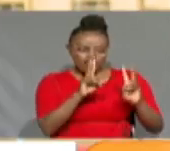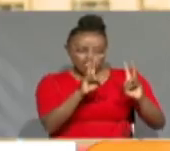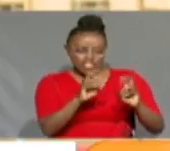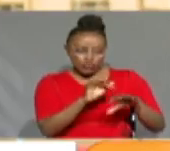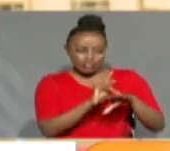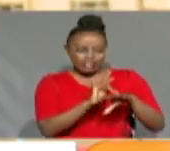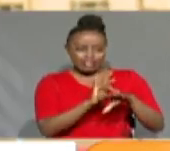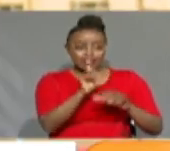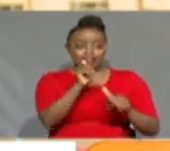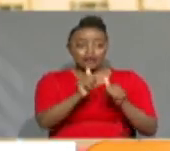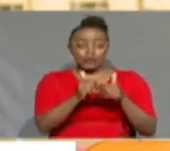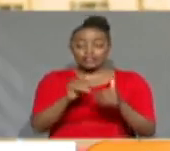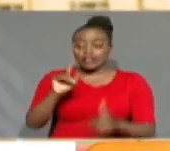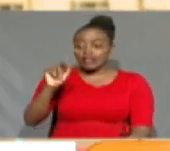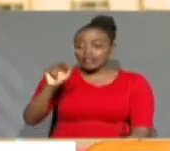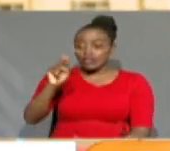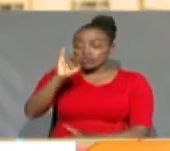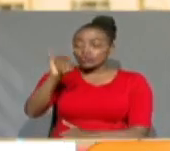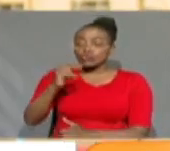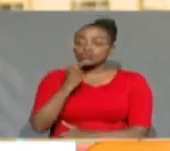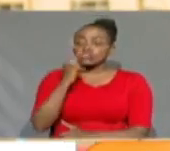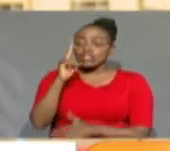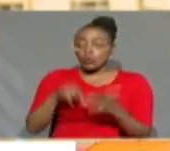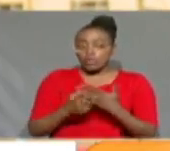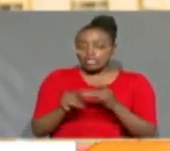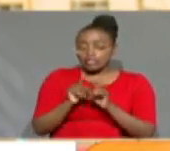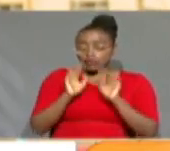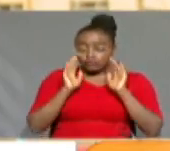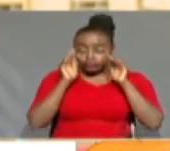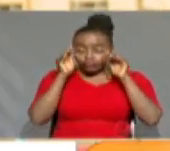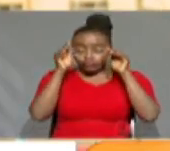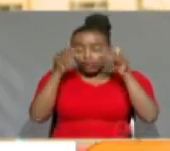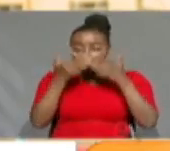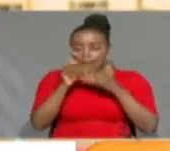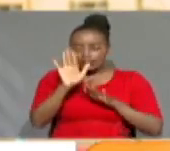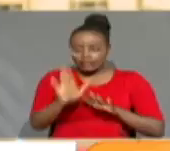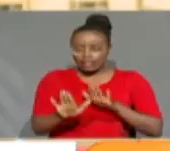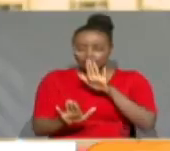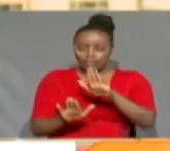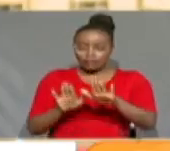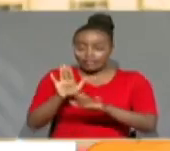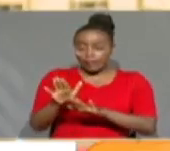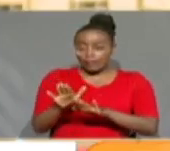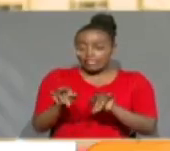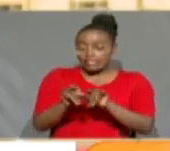tete ambayo Rafael Tuju anasema kwamba yataangaziwa hatua kwa hatua